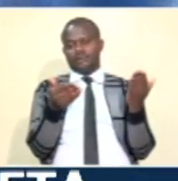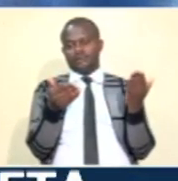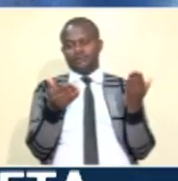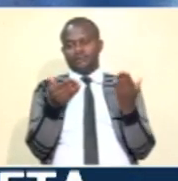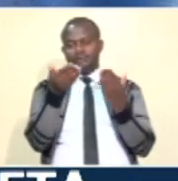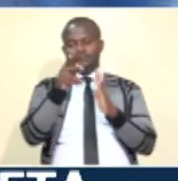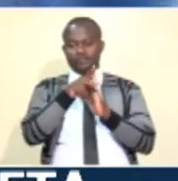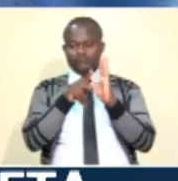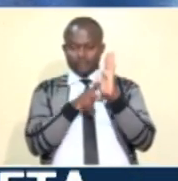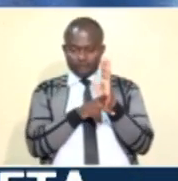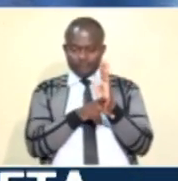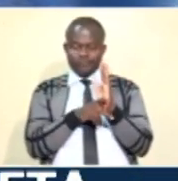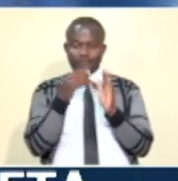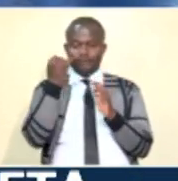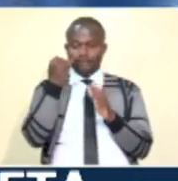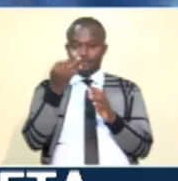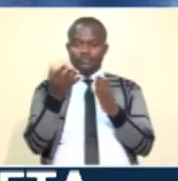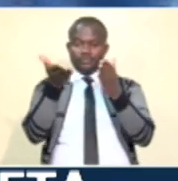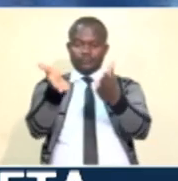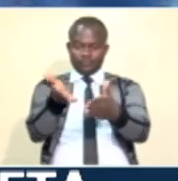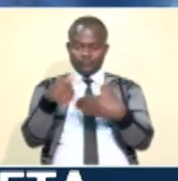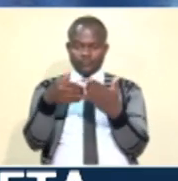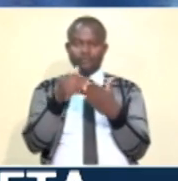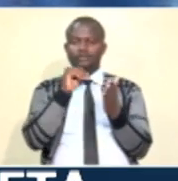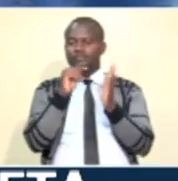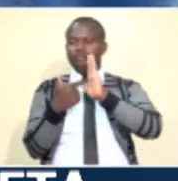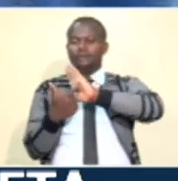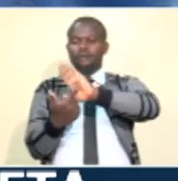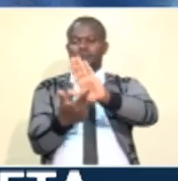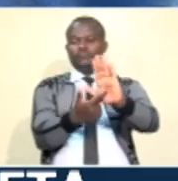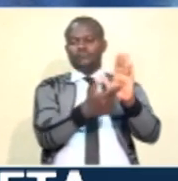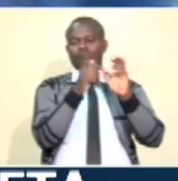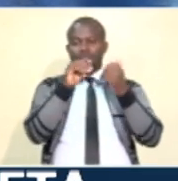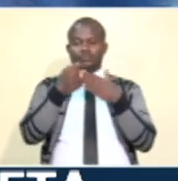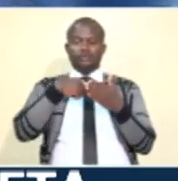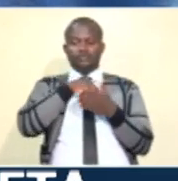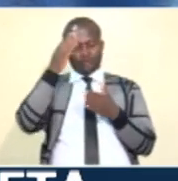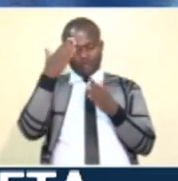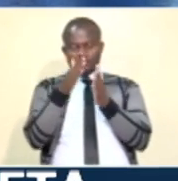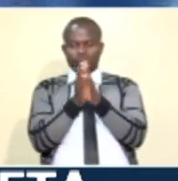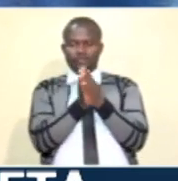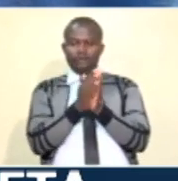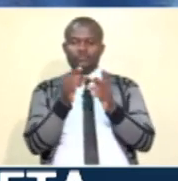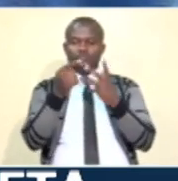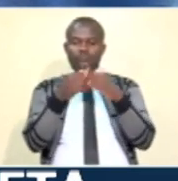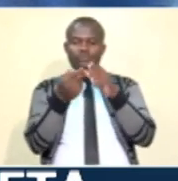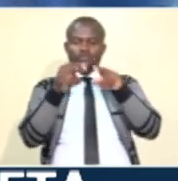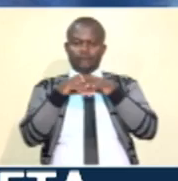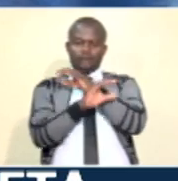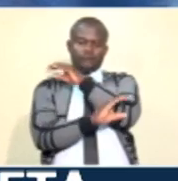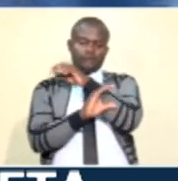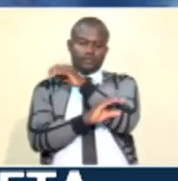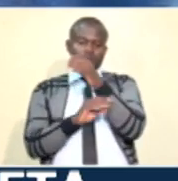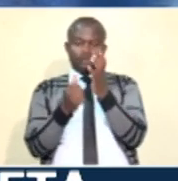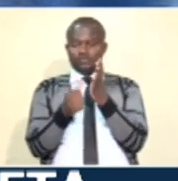Iyo principe kubihari ibyerekana yuko tuzi amateka y'ibyabaye muri iki gihugu, ikibazo